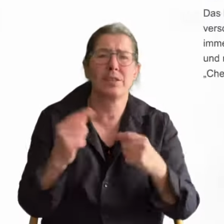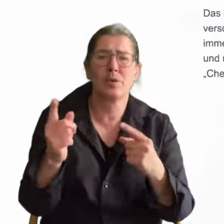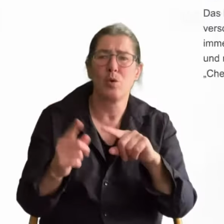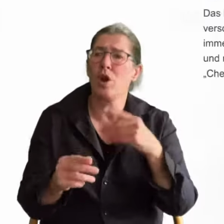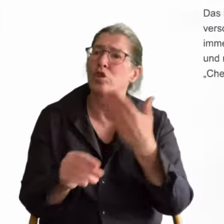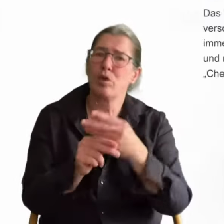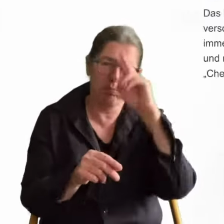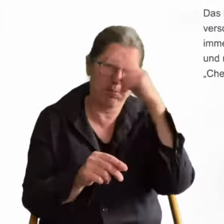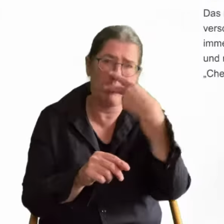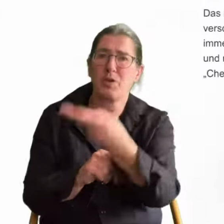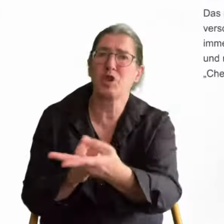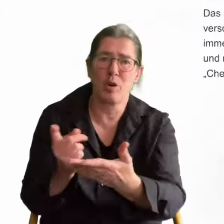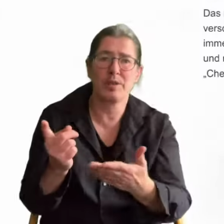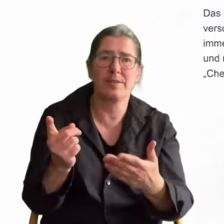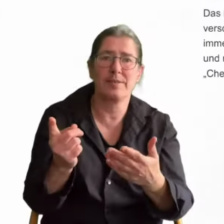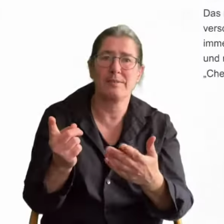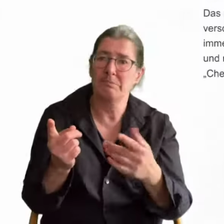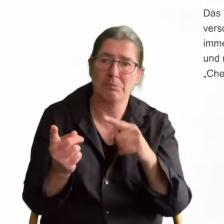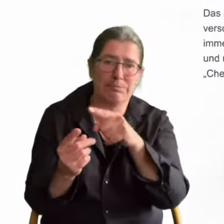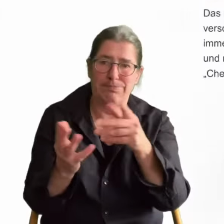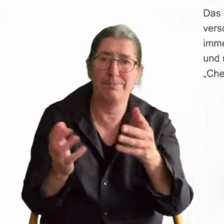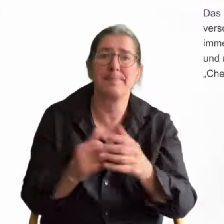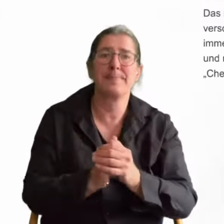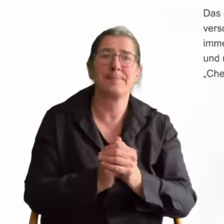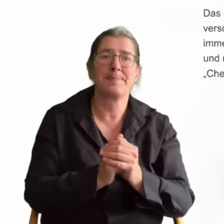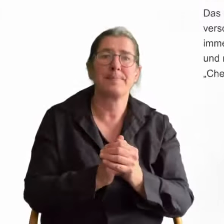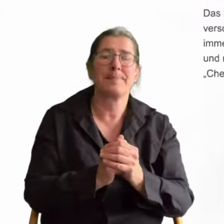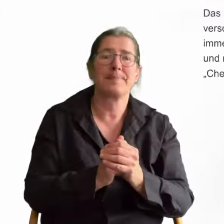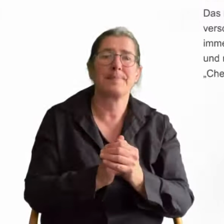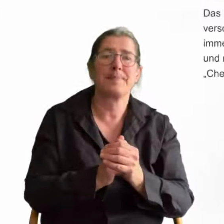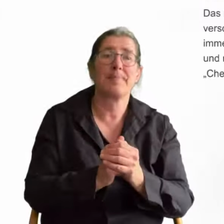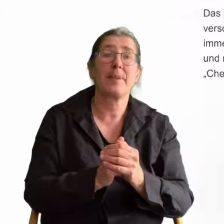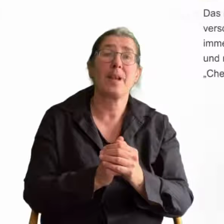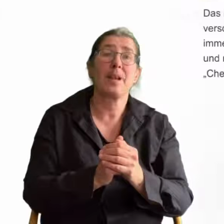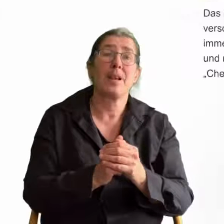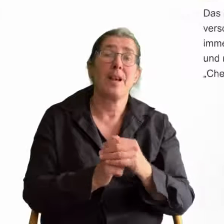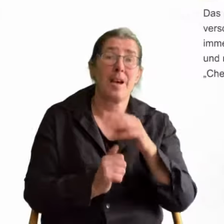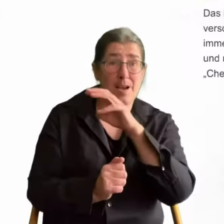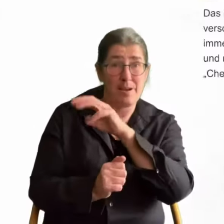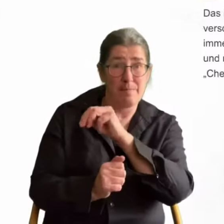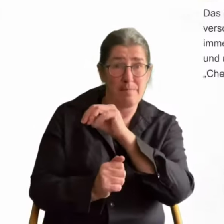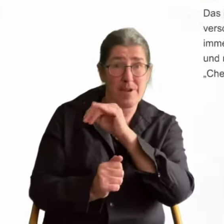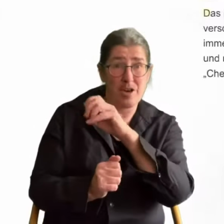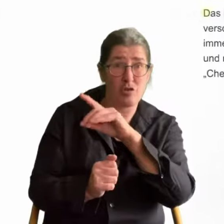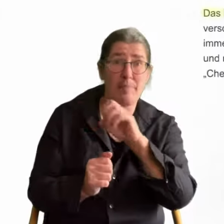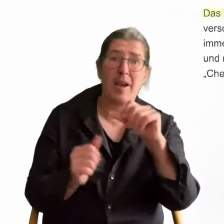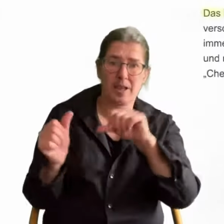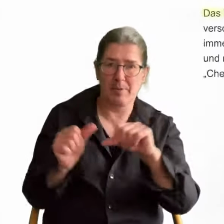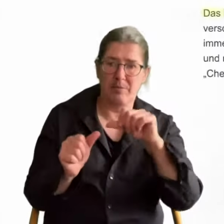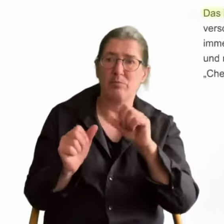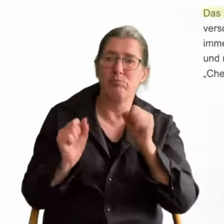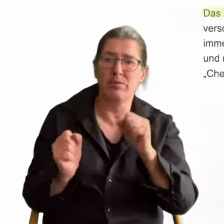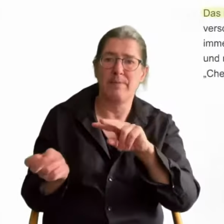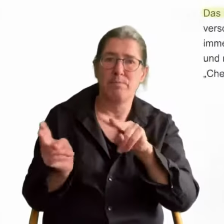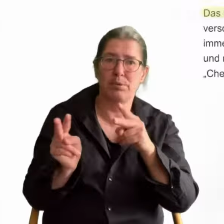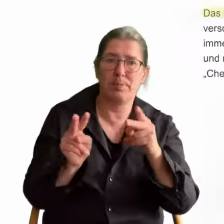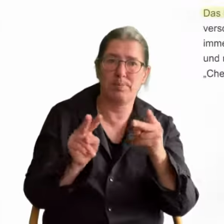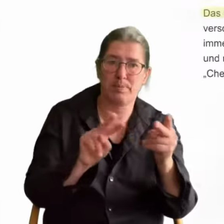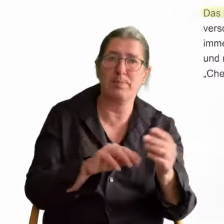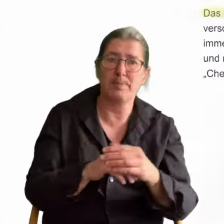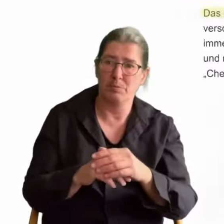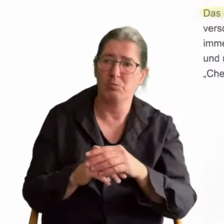weil er schon ohnmächtig ist so genau wusste wann das nicht man muss dazu sagen das militär im experiment wurde unterschiedlich verändert also